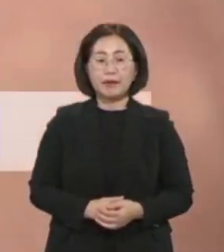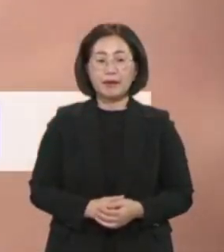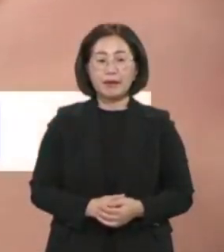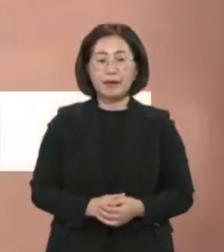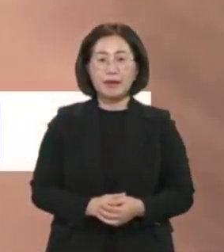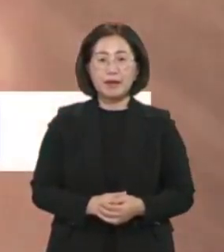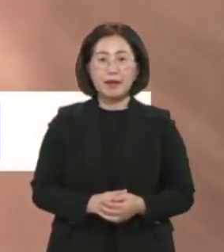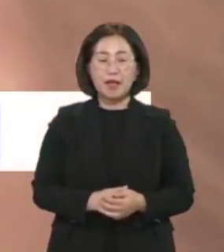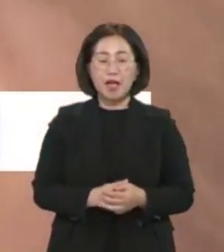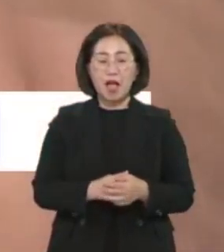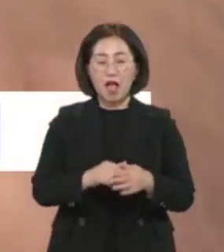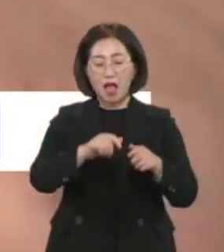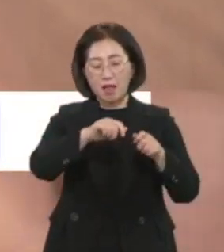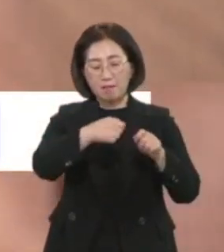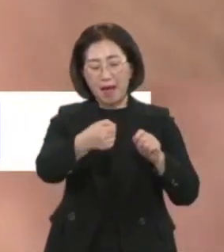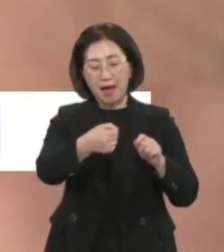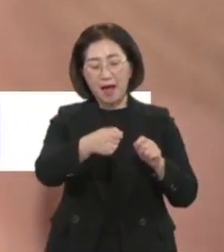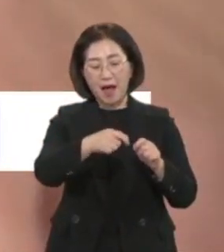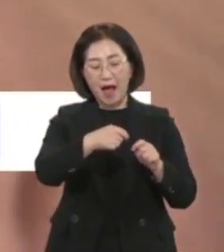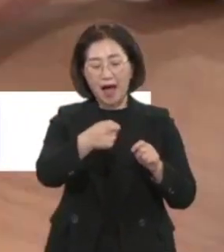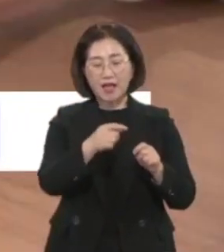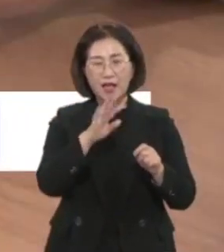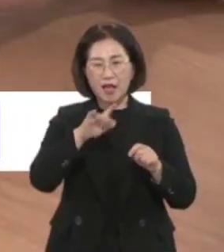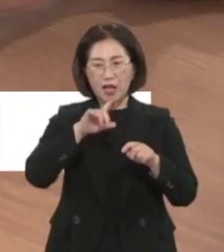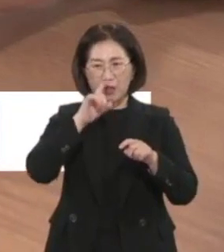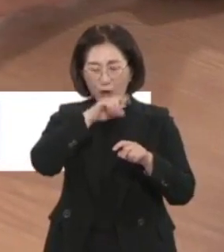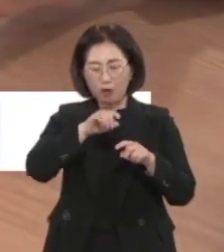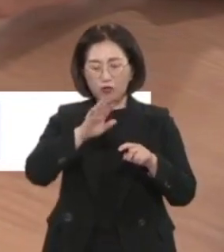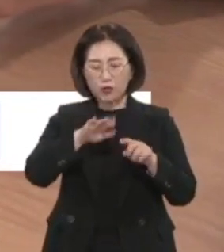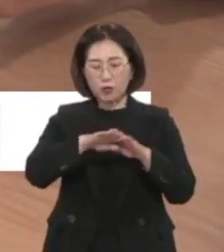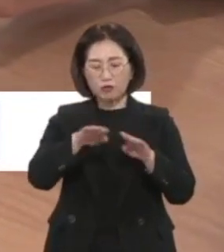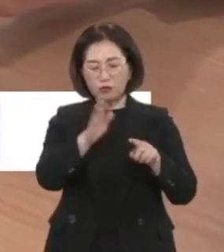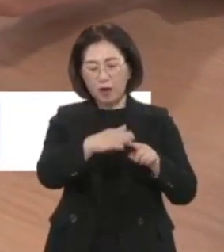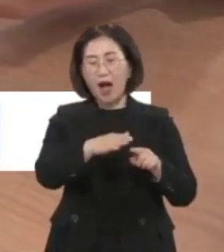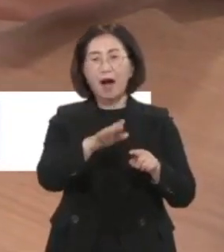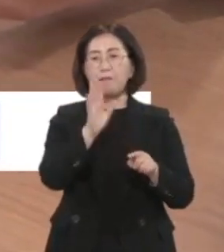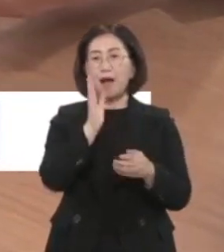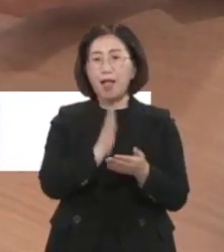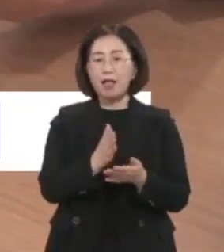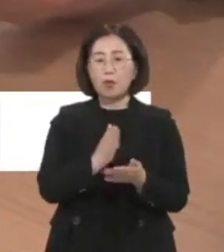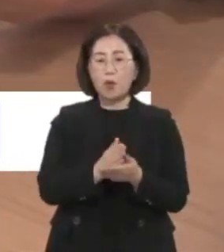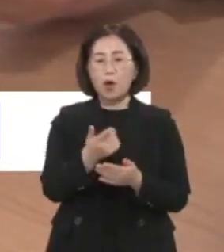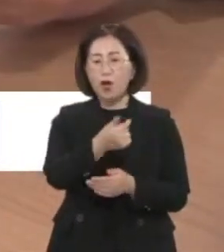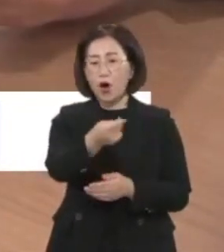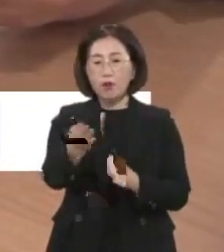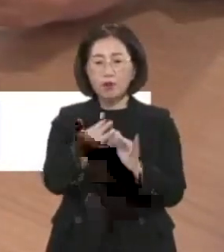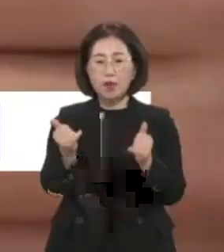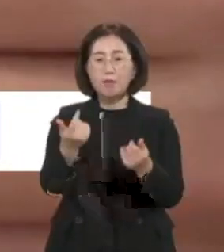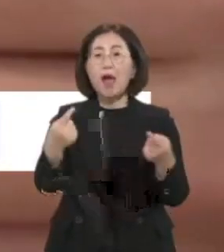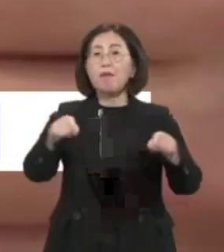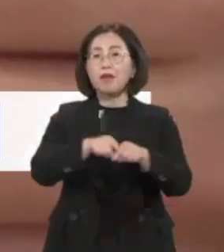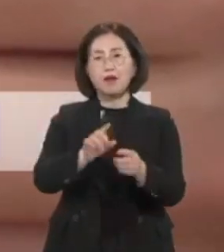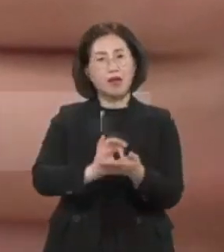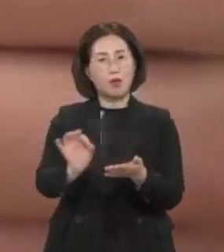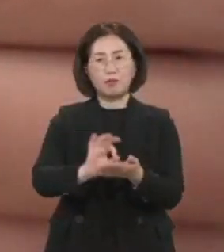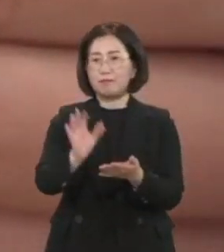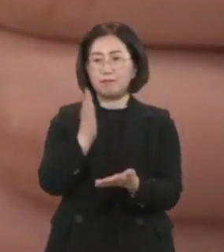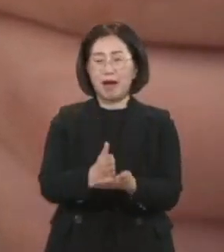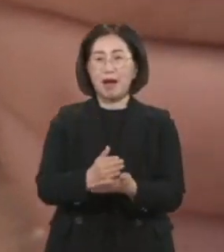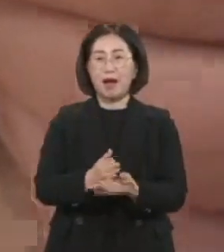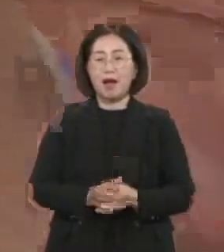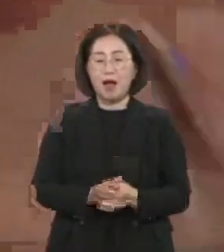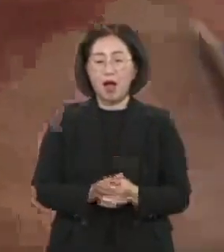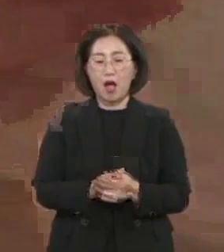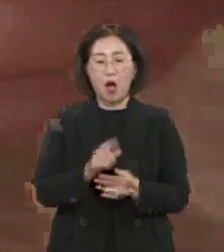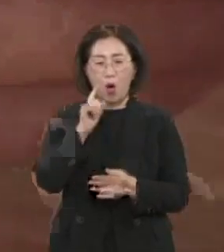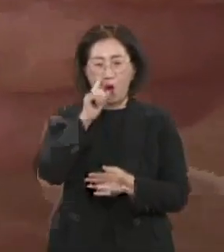인공눈물 입구에 손이 닿지 않도록 해야 하고 여러 사람이 함께 사용하는 것도 피해야 합니다. 오염된 손과